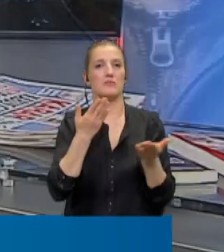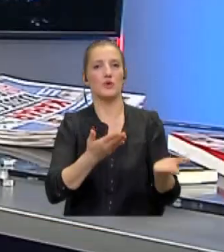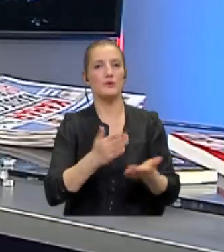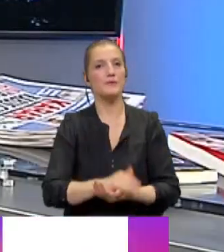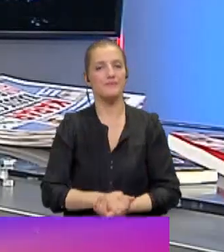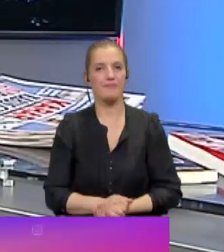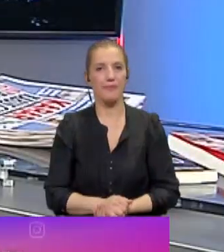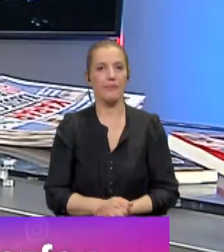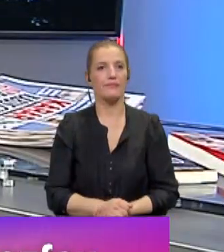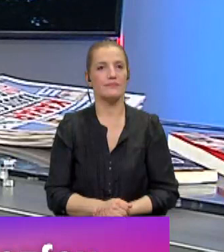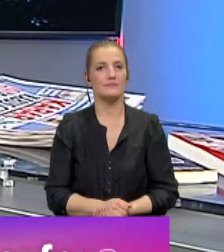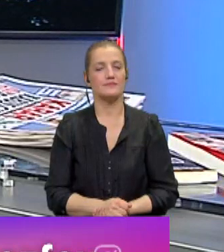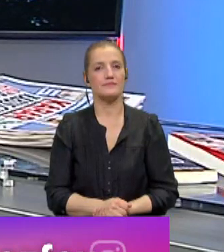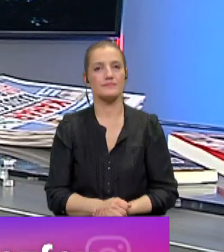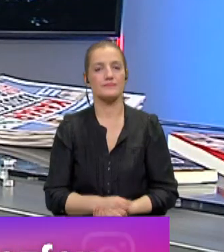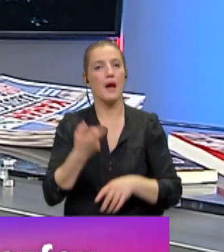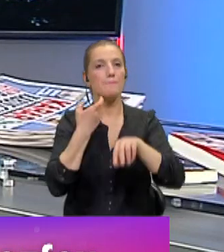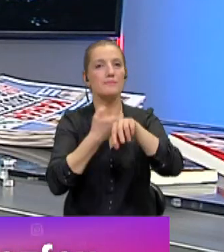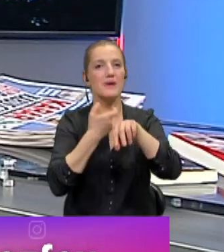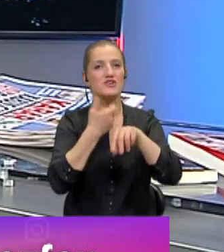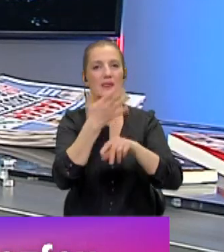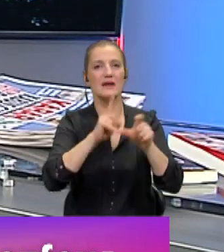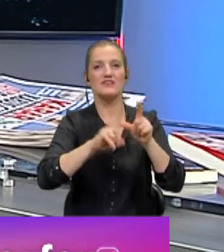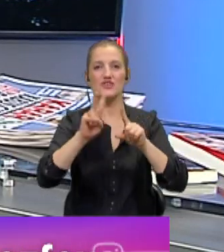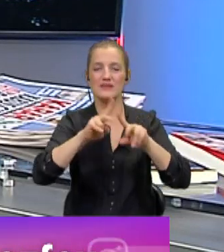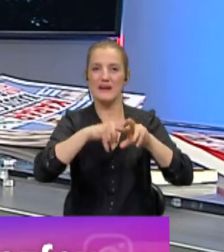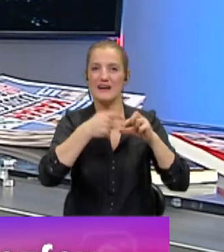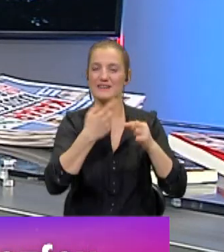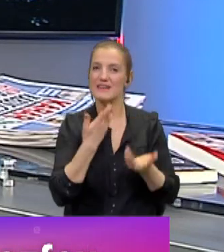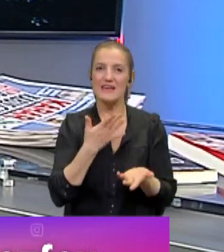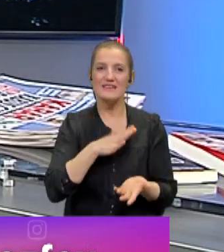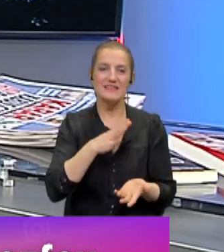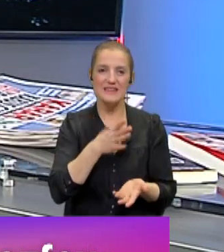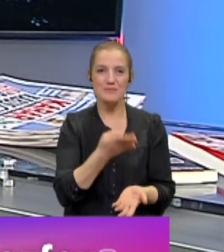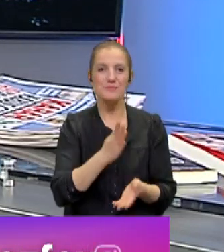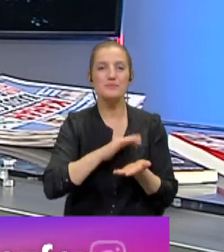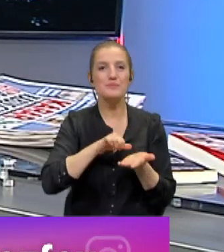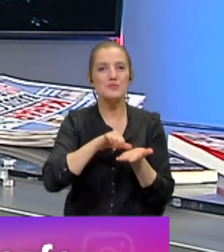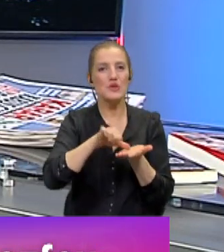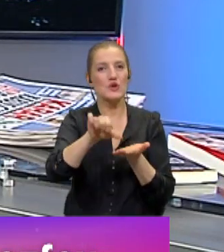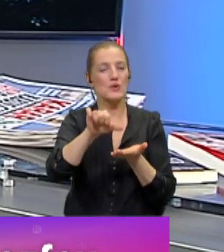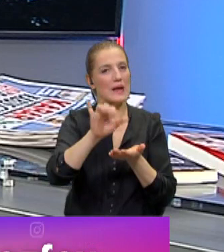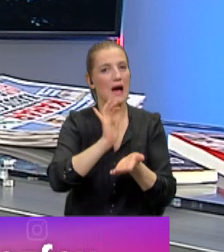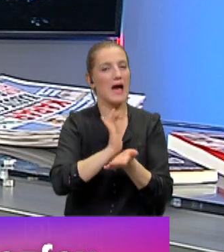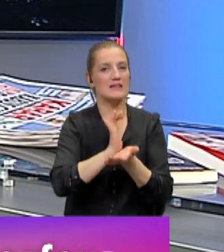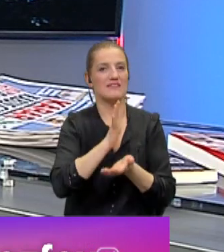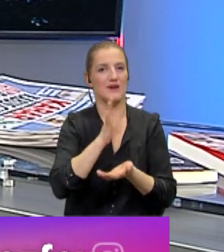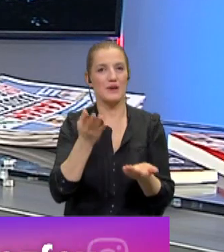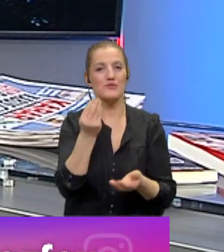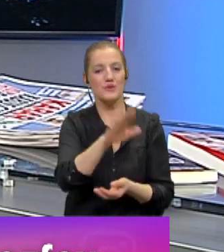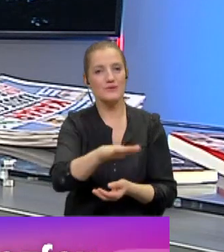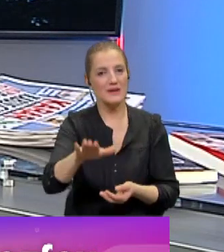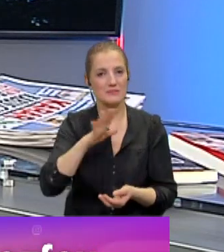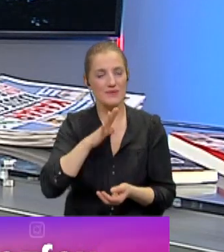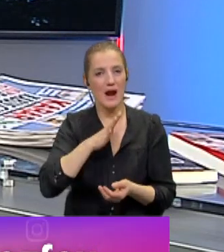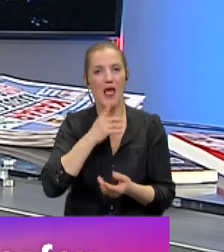bu Maşallah Çınar ımıza ve dileğimiz bütün işte çok aile var Çocuklarımız